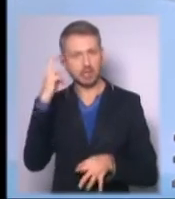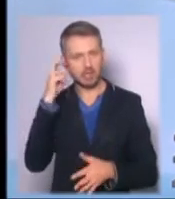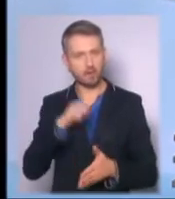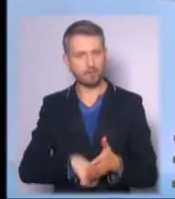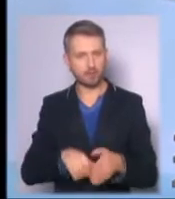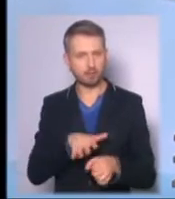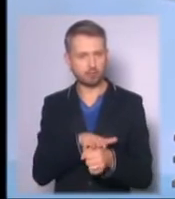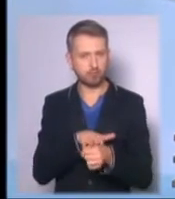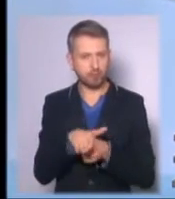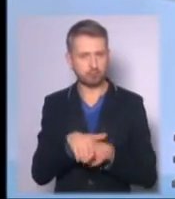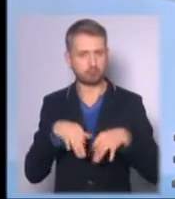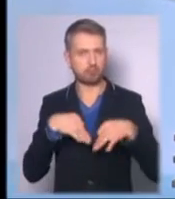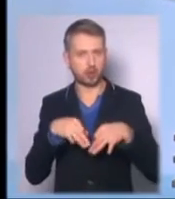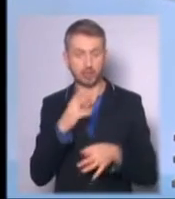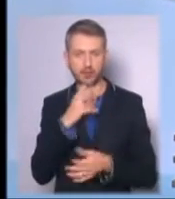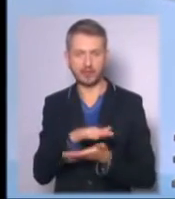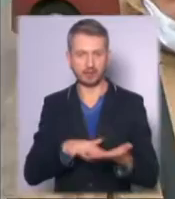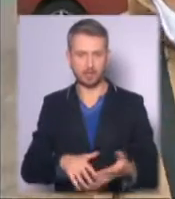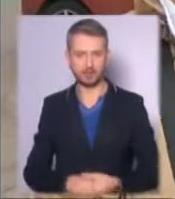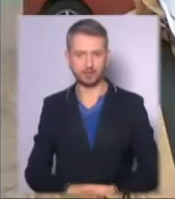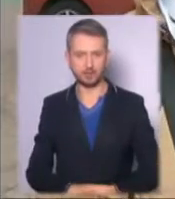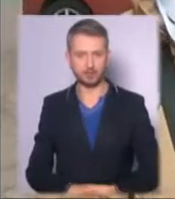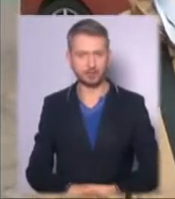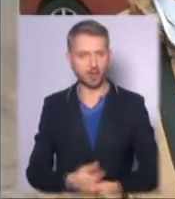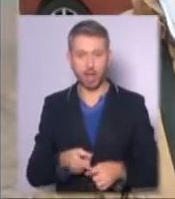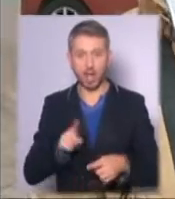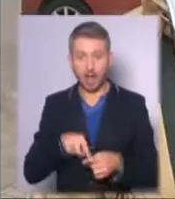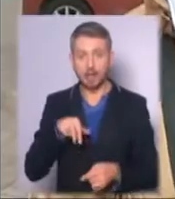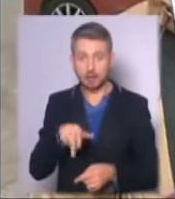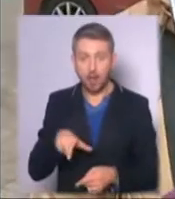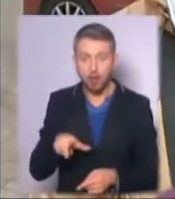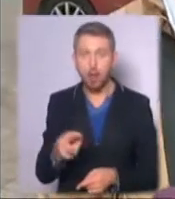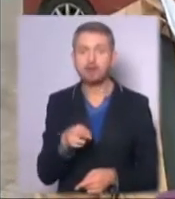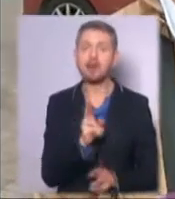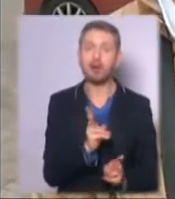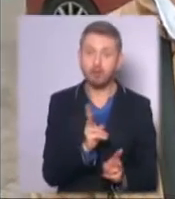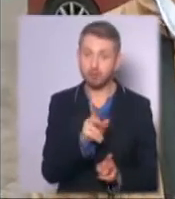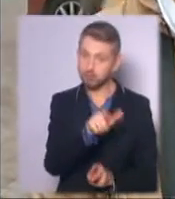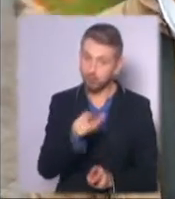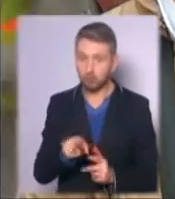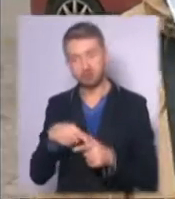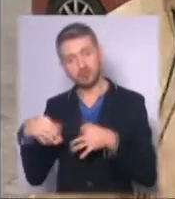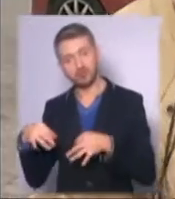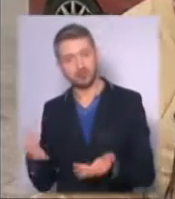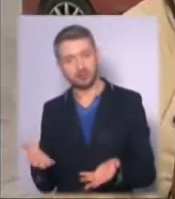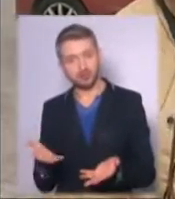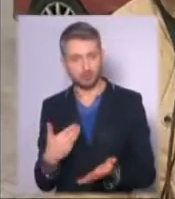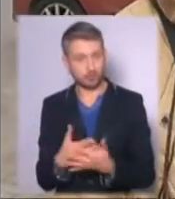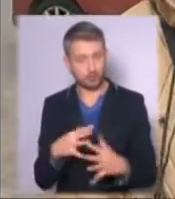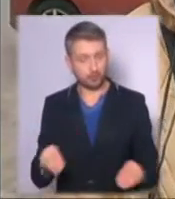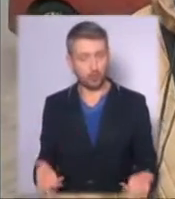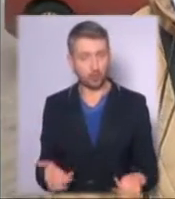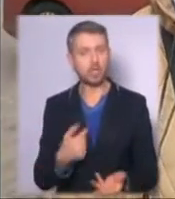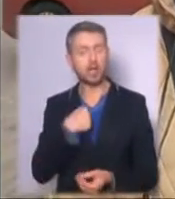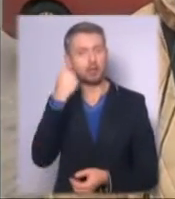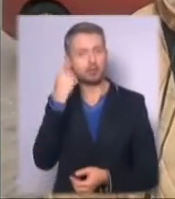машин? У сюжеті Наталії Сарданової. Це тротуар для кого? Для людей чи для машин? От і все. Я